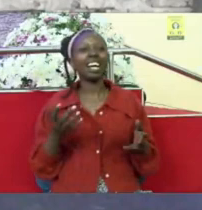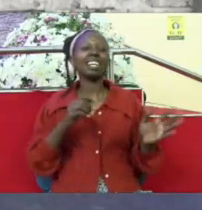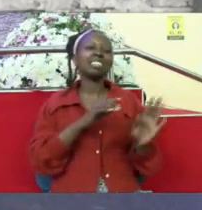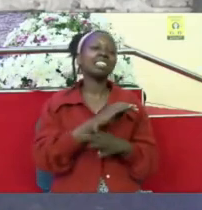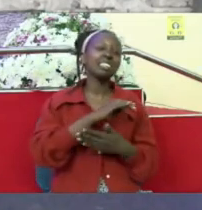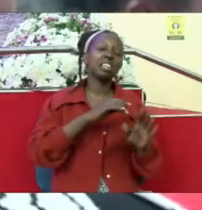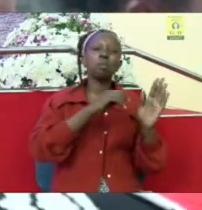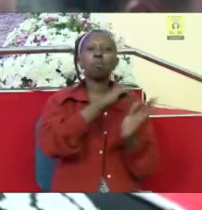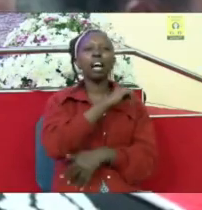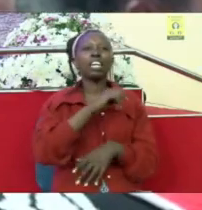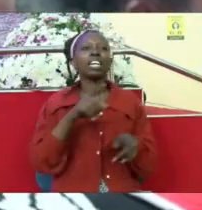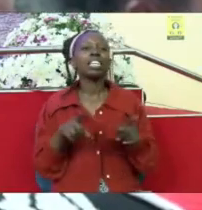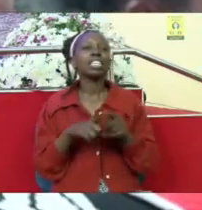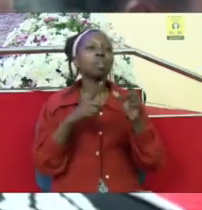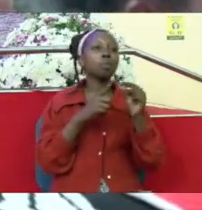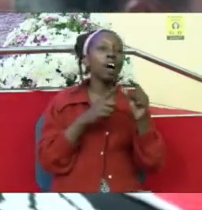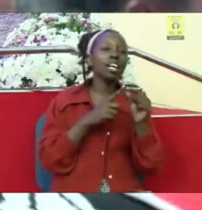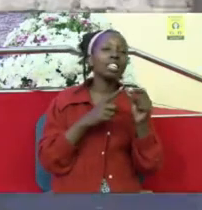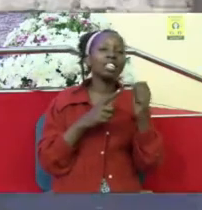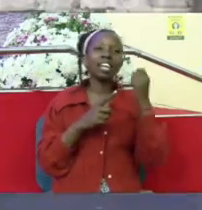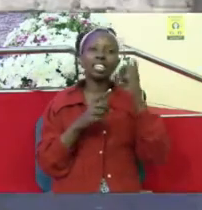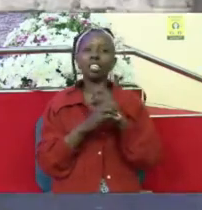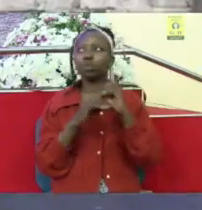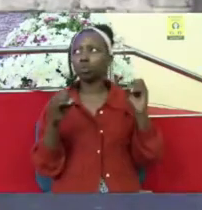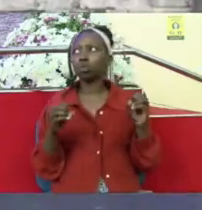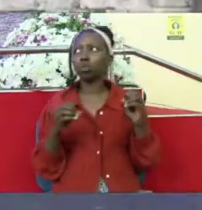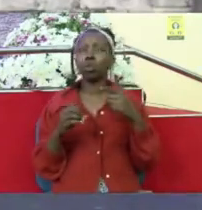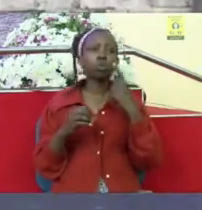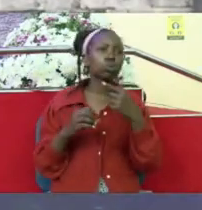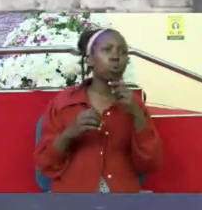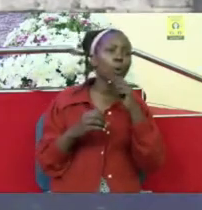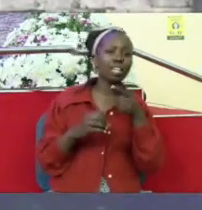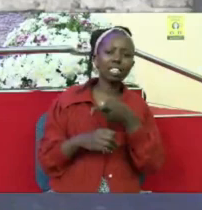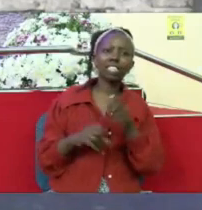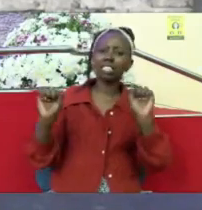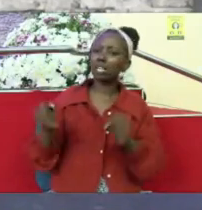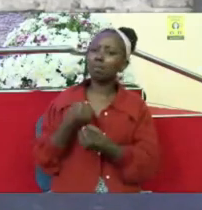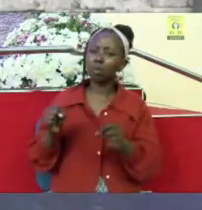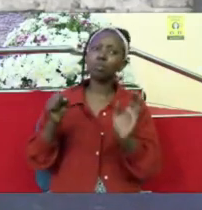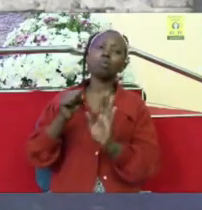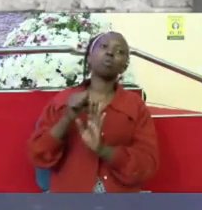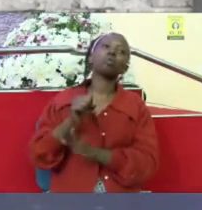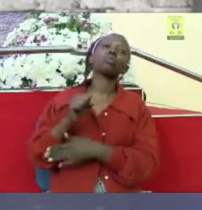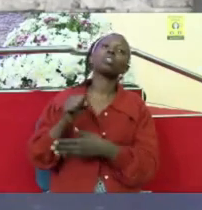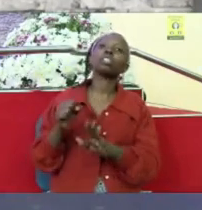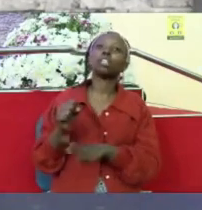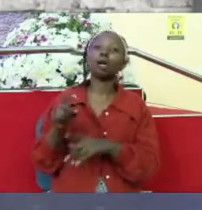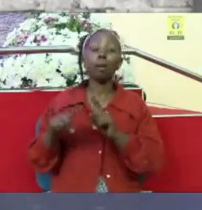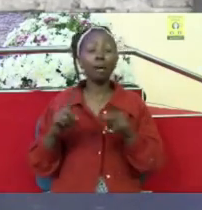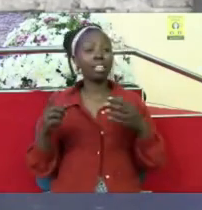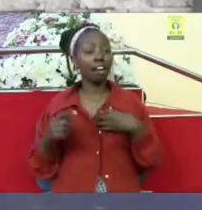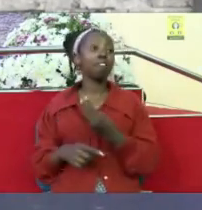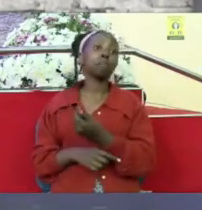ndio hiyo utakwenu. So huyu angeweza nothing. He could not do anything. But he had money.